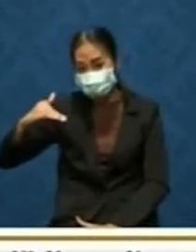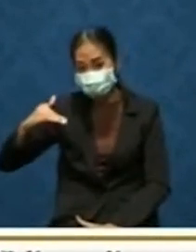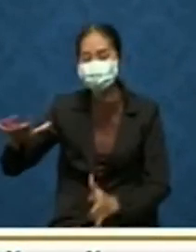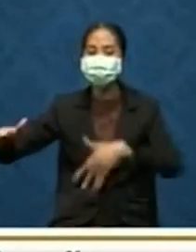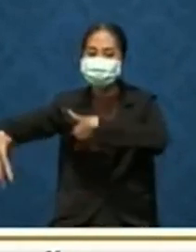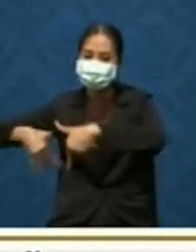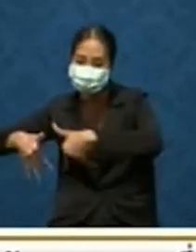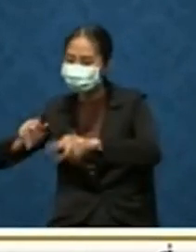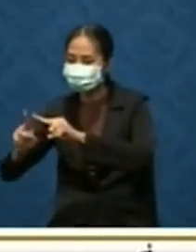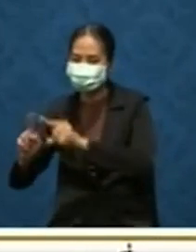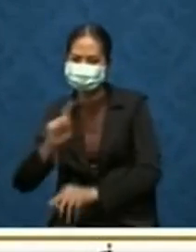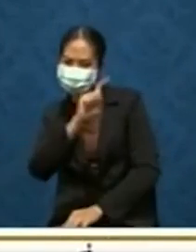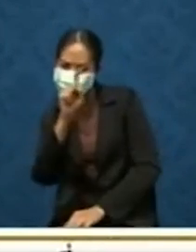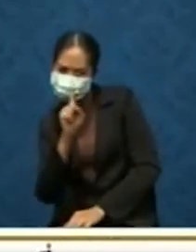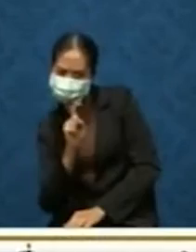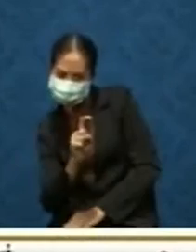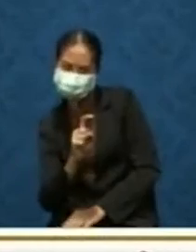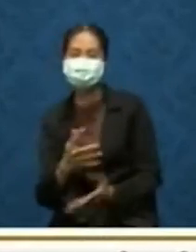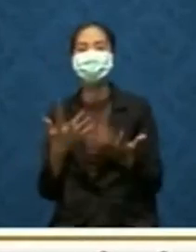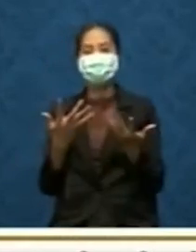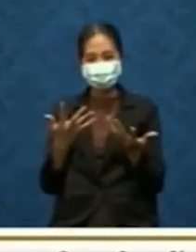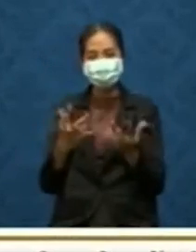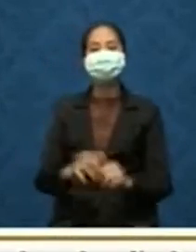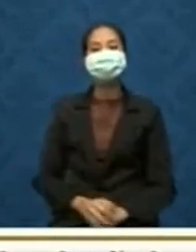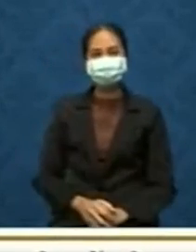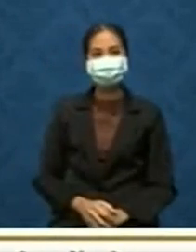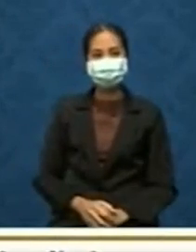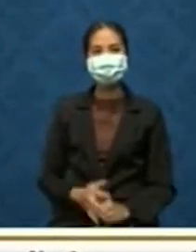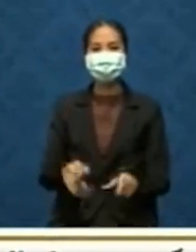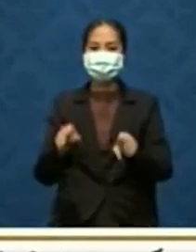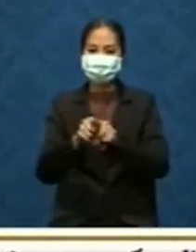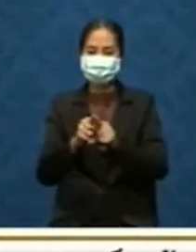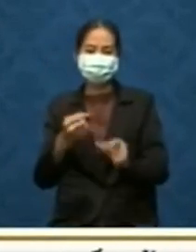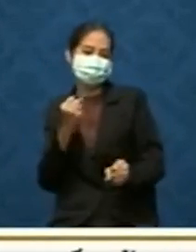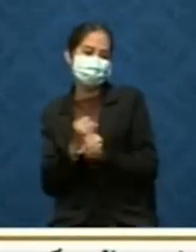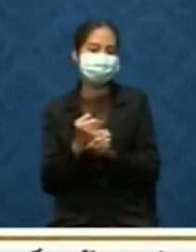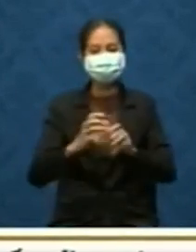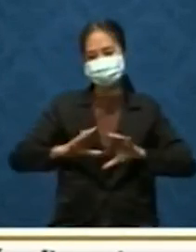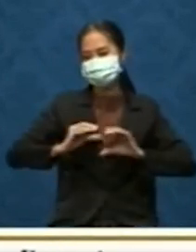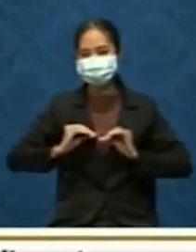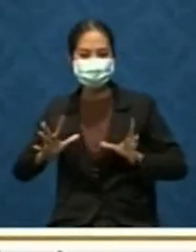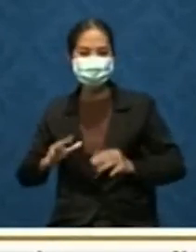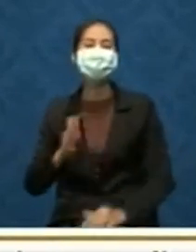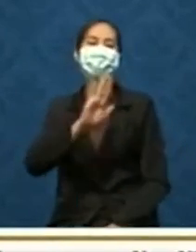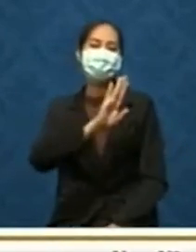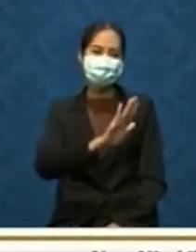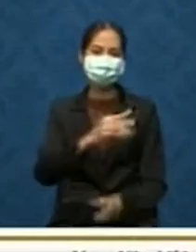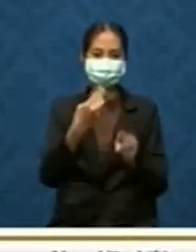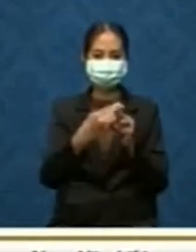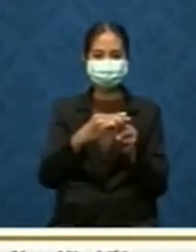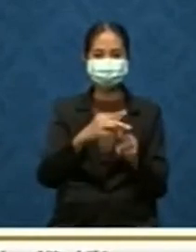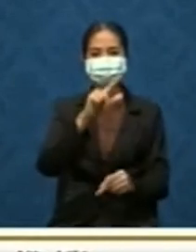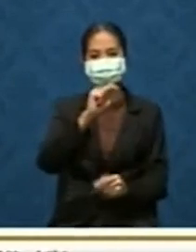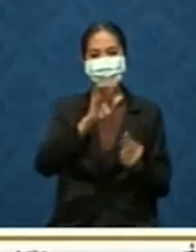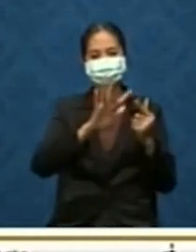และประชาชนเป็นจำนวนมากอันนำมาซึ่งการแสดงออกด้วยอารยะขัดขืนของคุณทางตะวันตัว